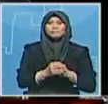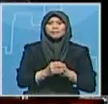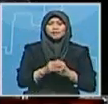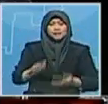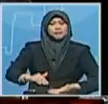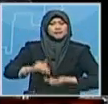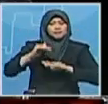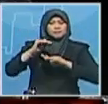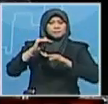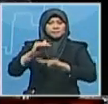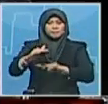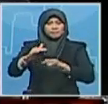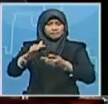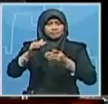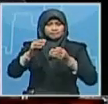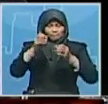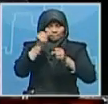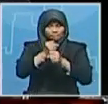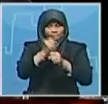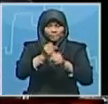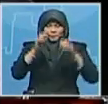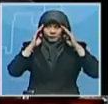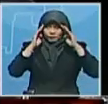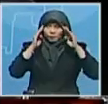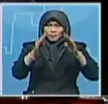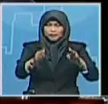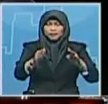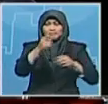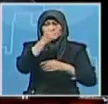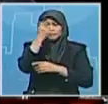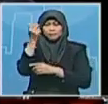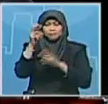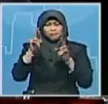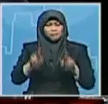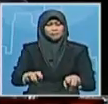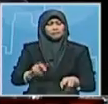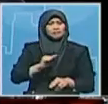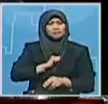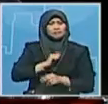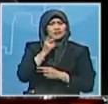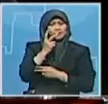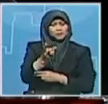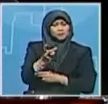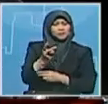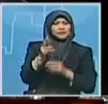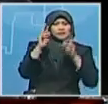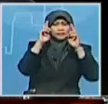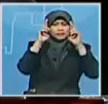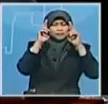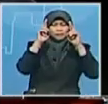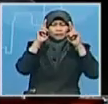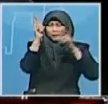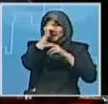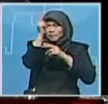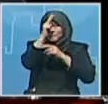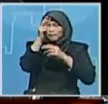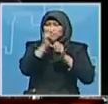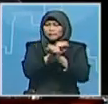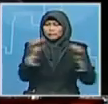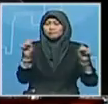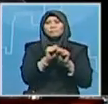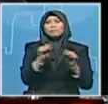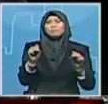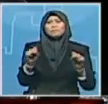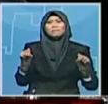Delivery fokus kita. Mesti kita laksanakan supaya rakyat dapat melihat sendiri bahawa komitmen kerajaan untuk melaksanakan keseluruhan projek